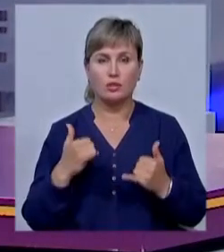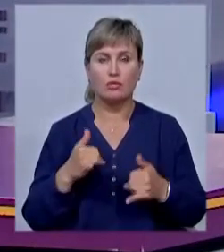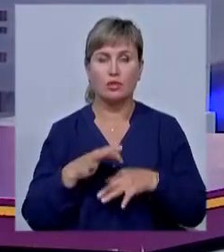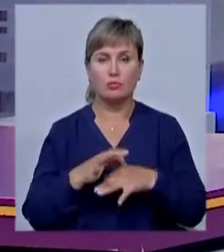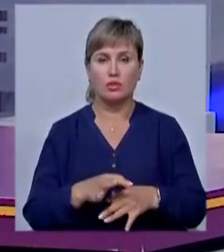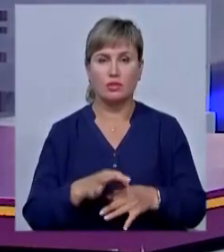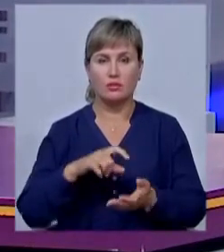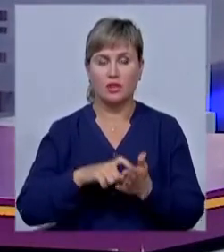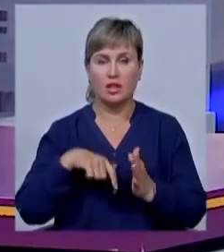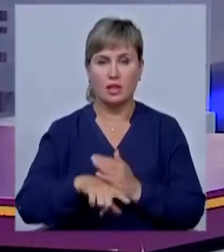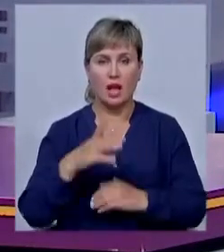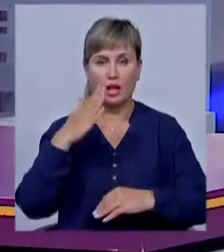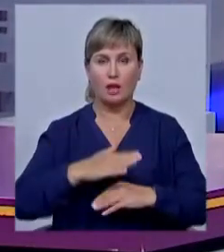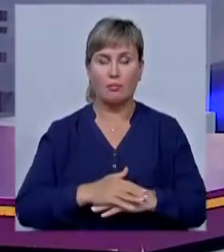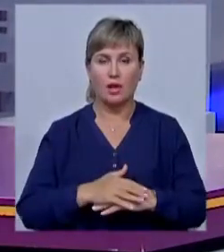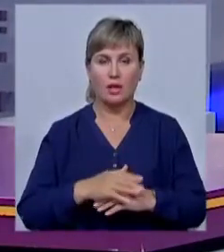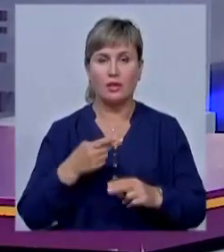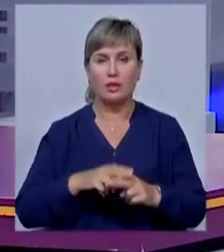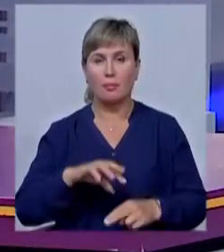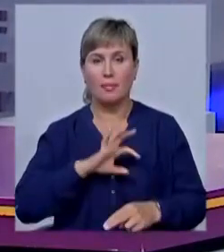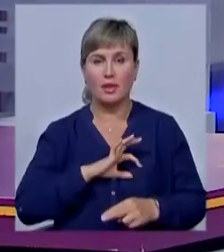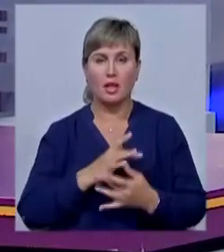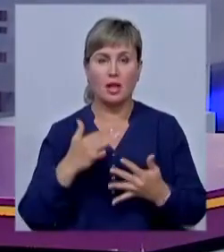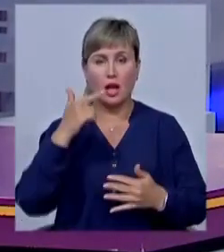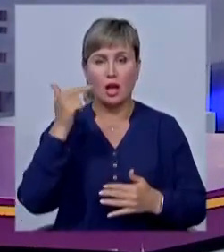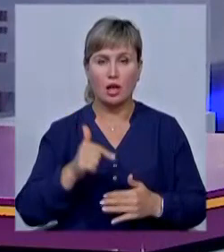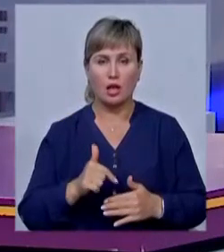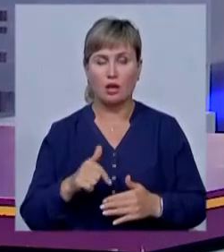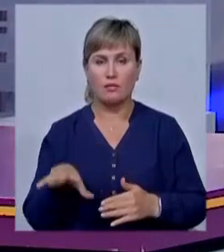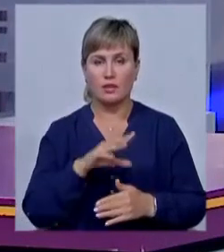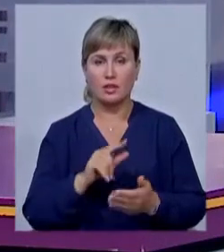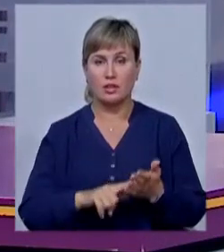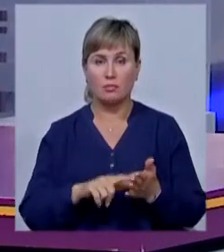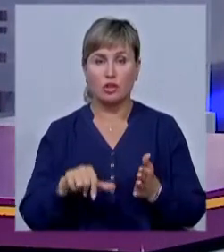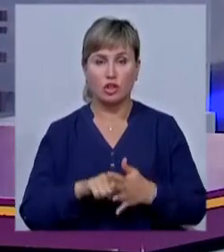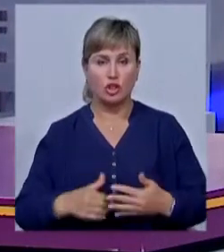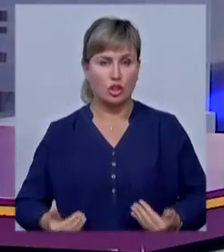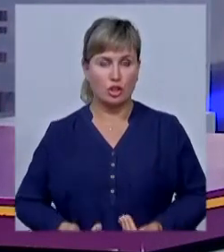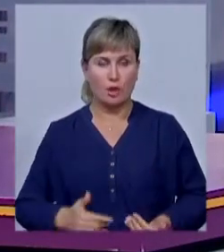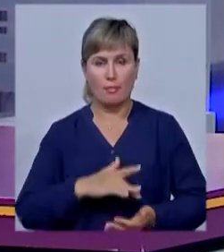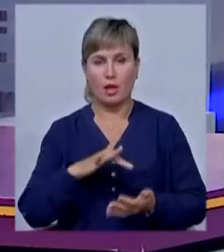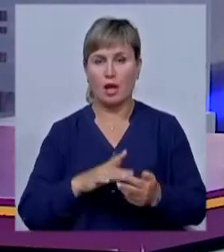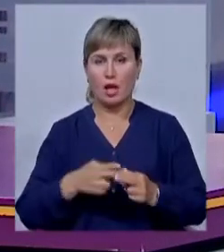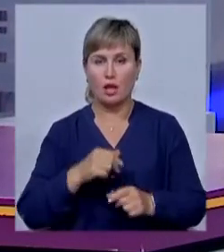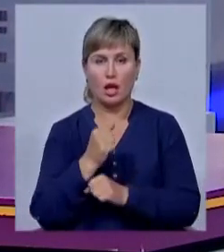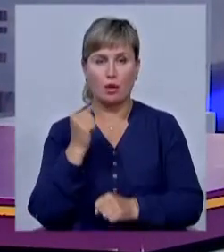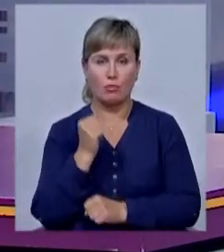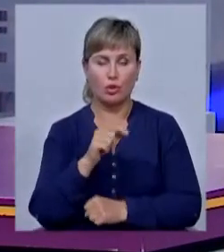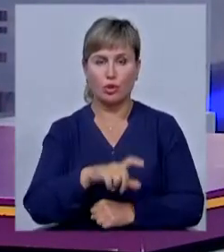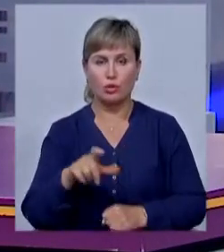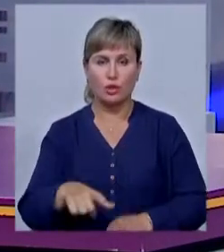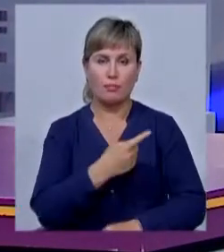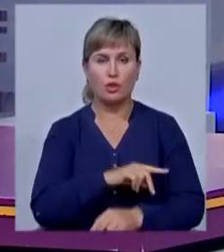прошло в здании акимата. Орденов, медалей и грамот удостоились 76 жителей мегаполиса. Это рабочие, волонтеры,